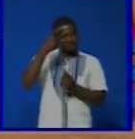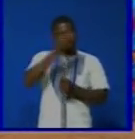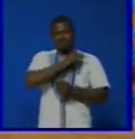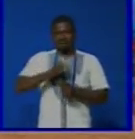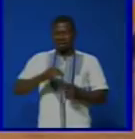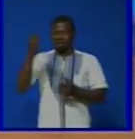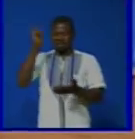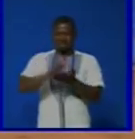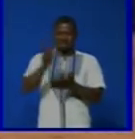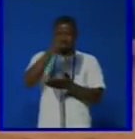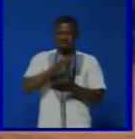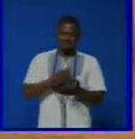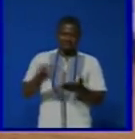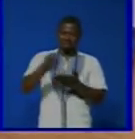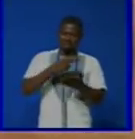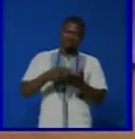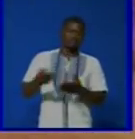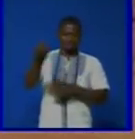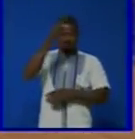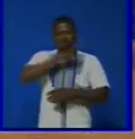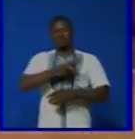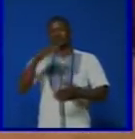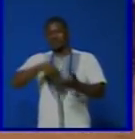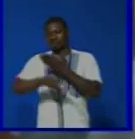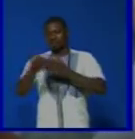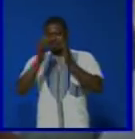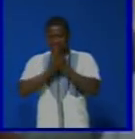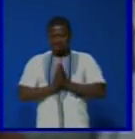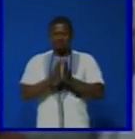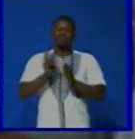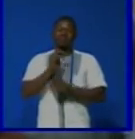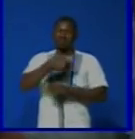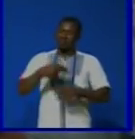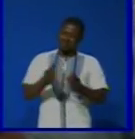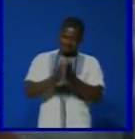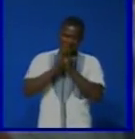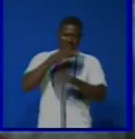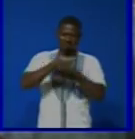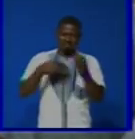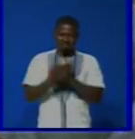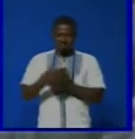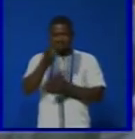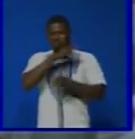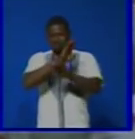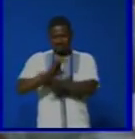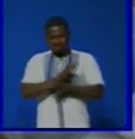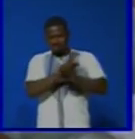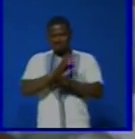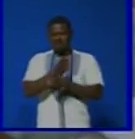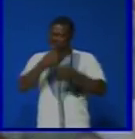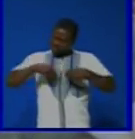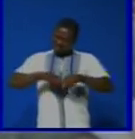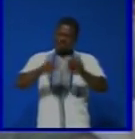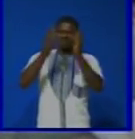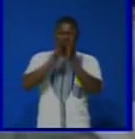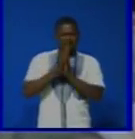être profitable que dans la paix. Nous demandons également à tout un chacun, coutumier, religieux, toute religion confondue, de continuer de prier pour le